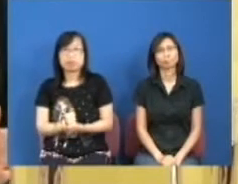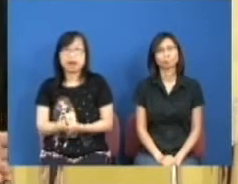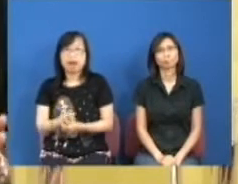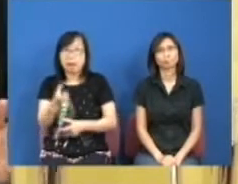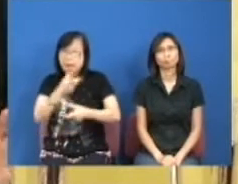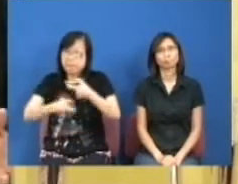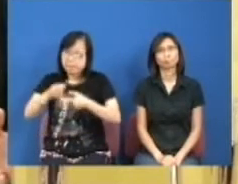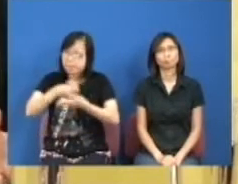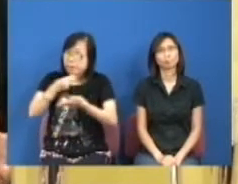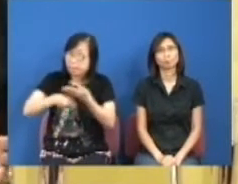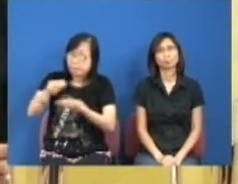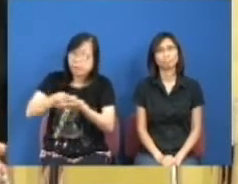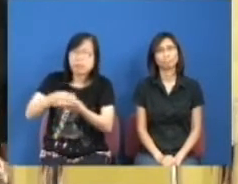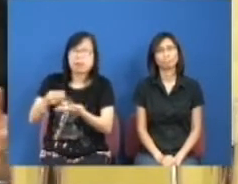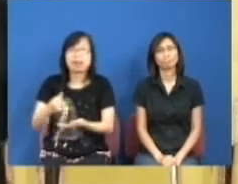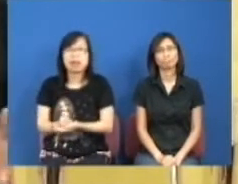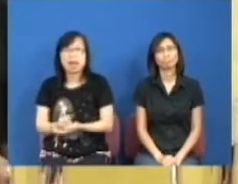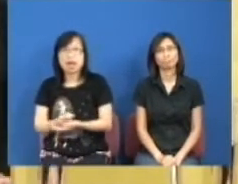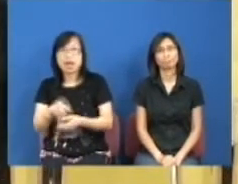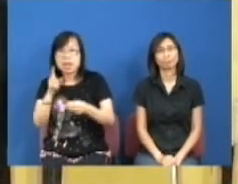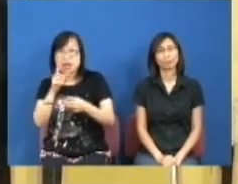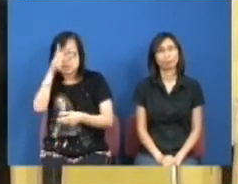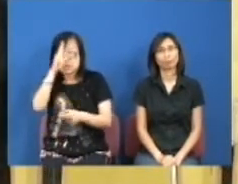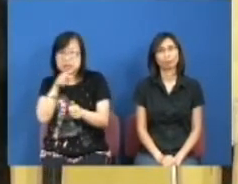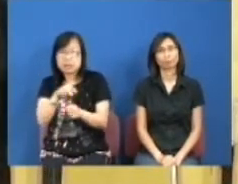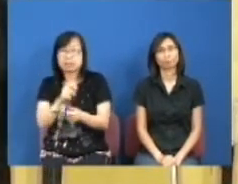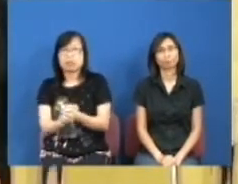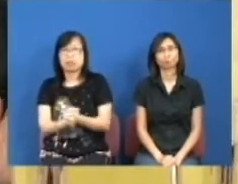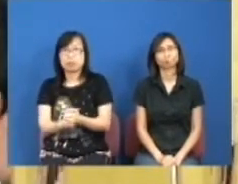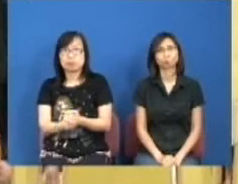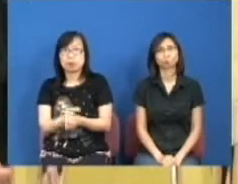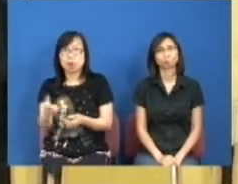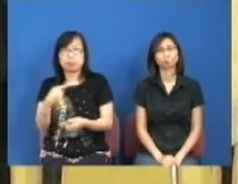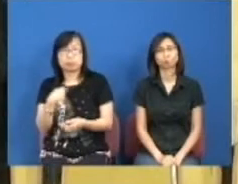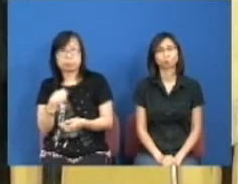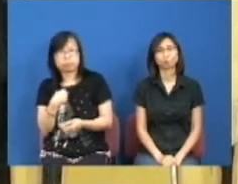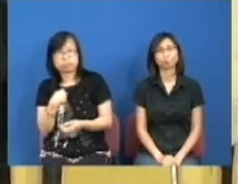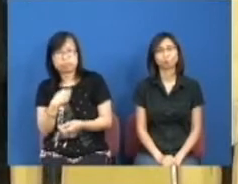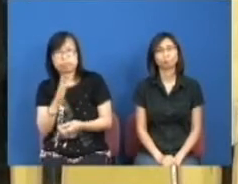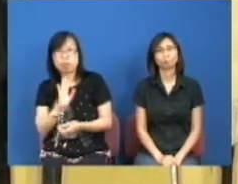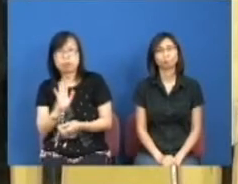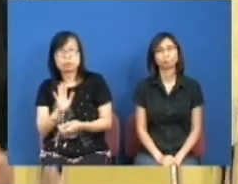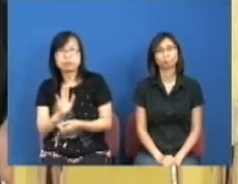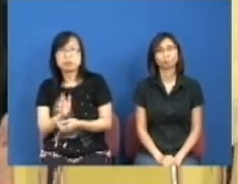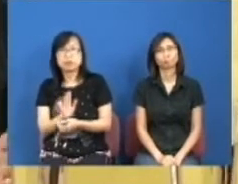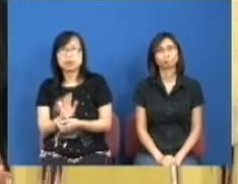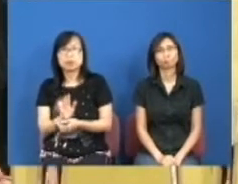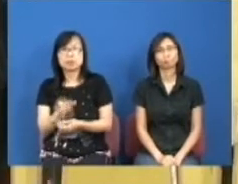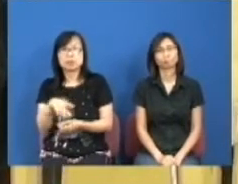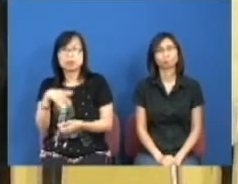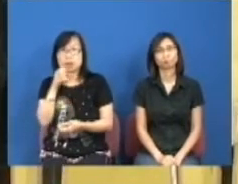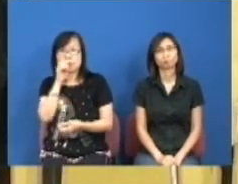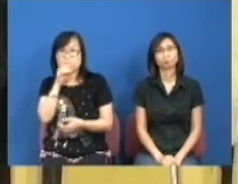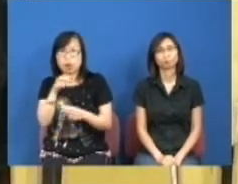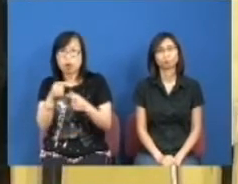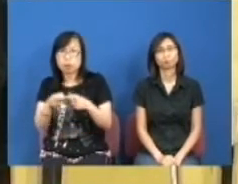費主義啦、實用主義啦、政治嘅掛帥主義啦。咁當然我哋亦都即係唔能夠話香港嘅公